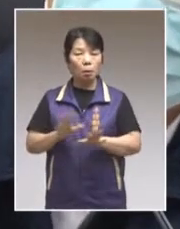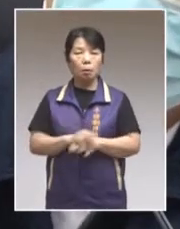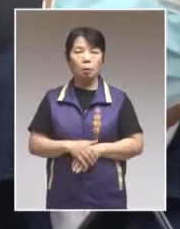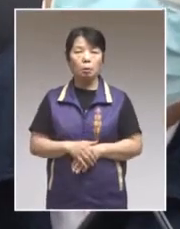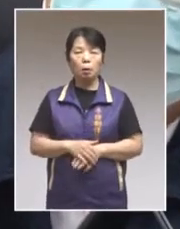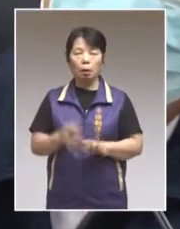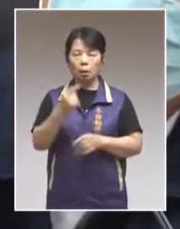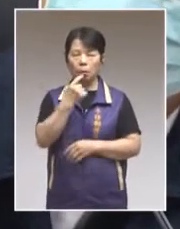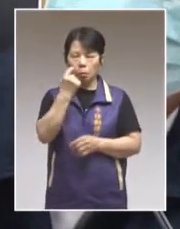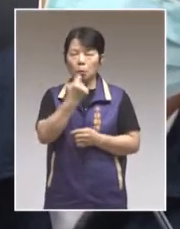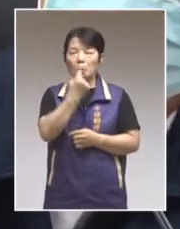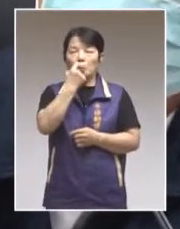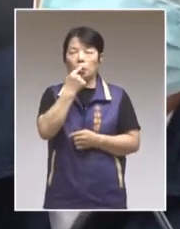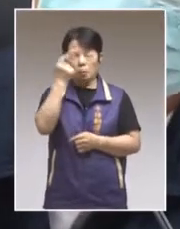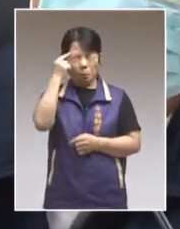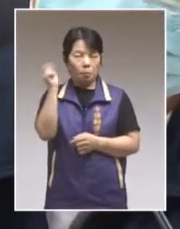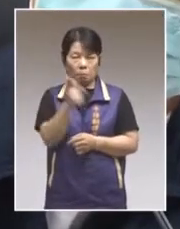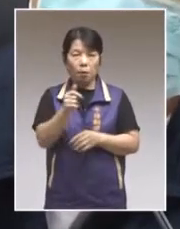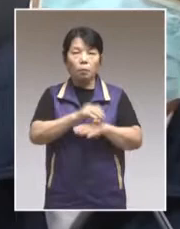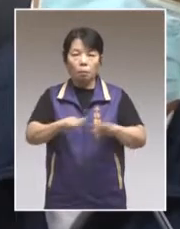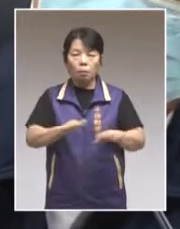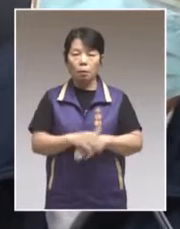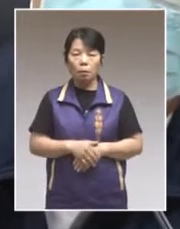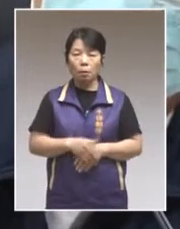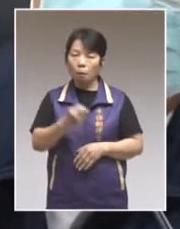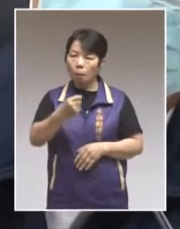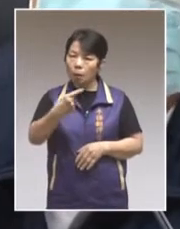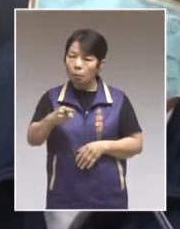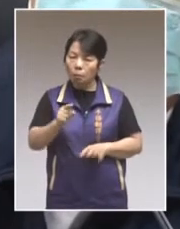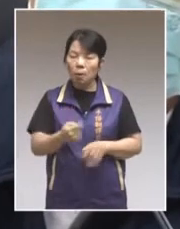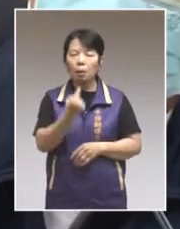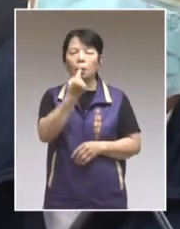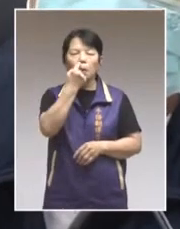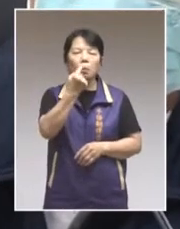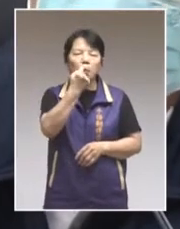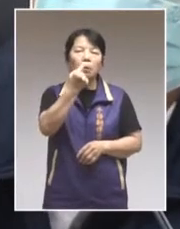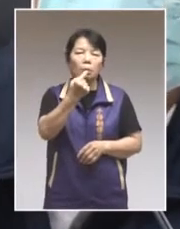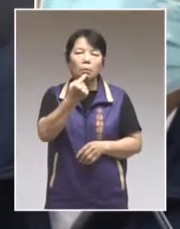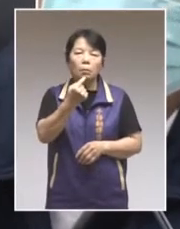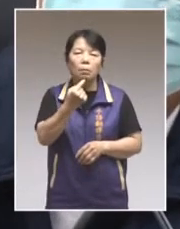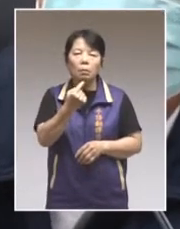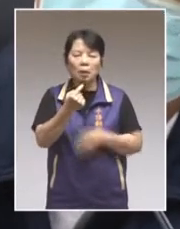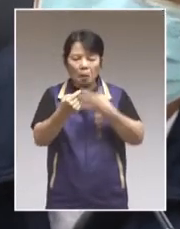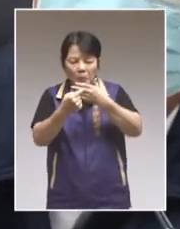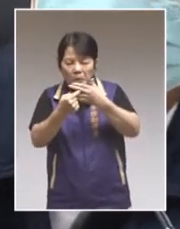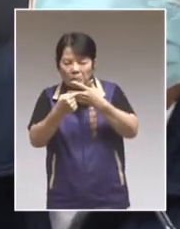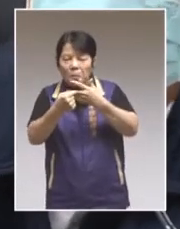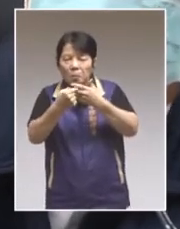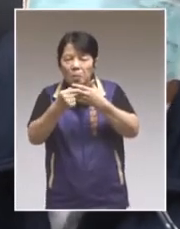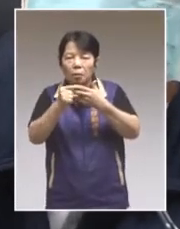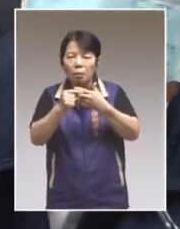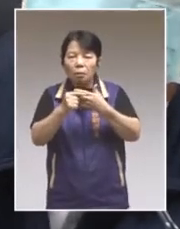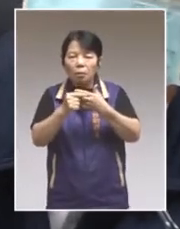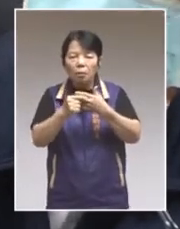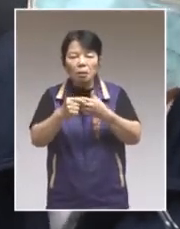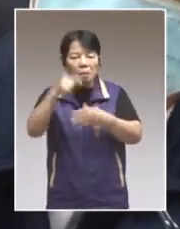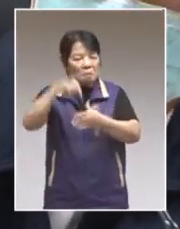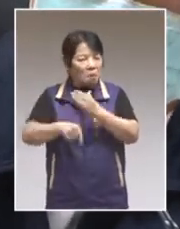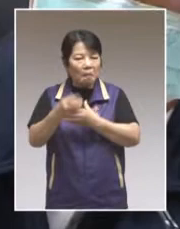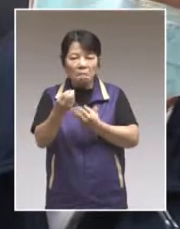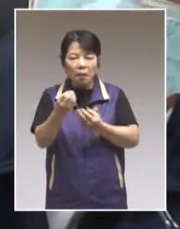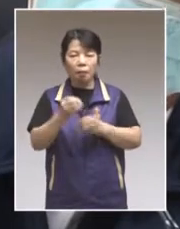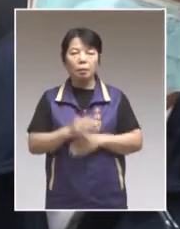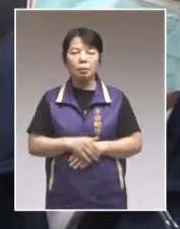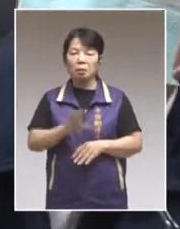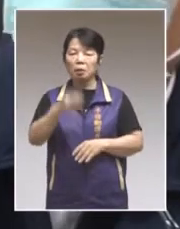是比较敏感的，那万一他只是在外面稍微碰触，那这样可能会导致不正确的